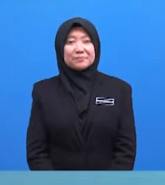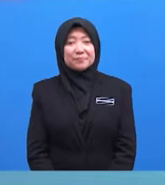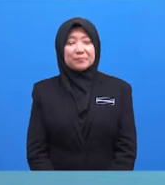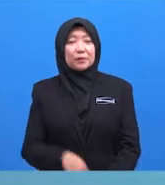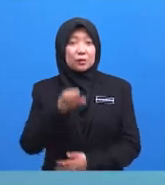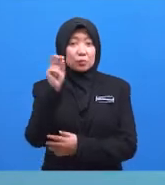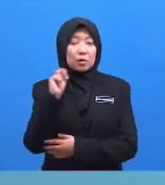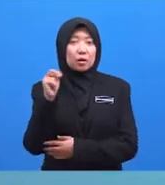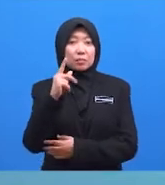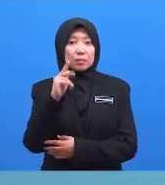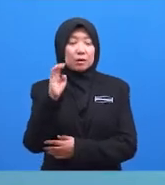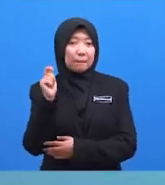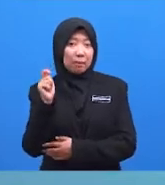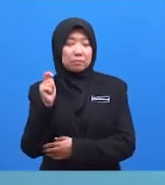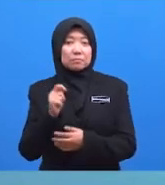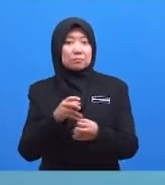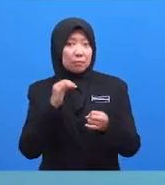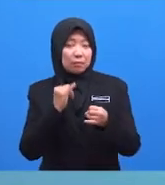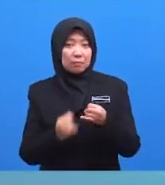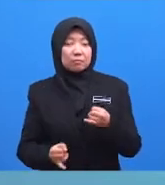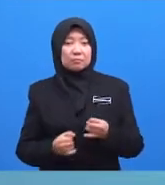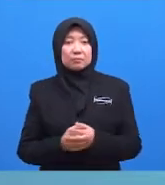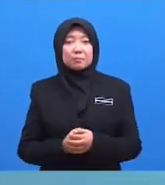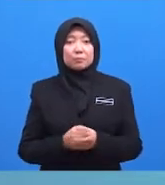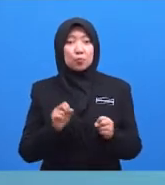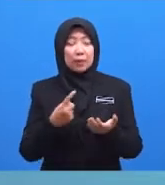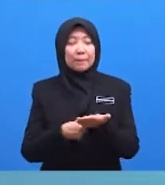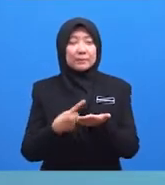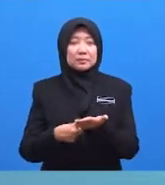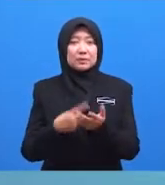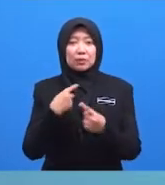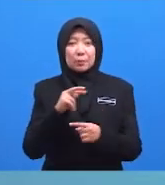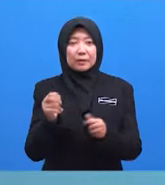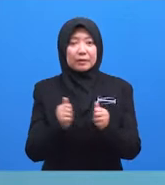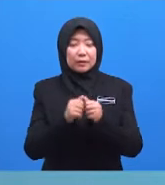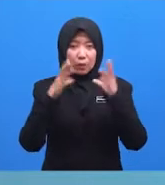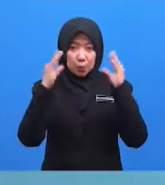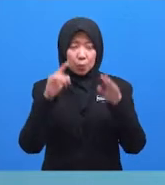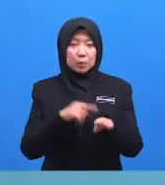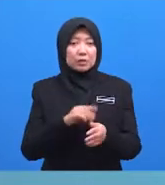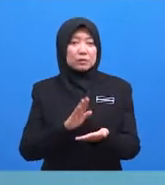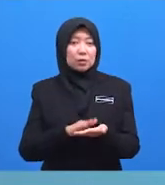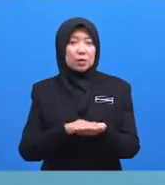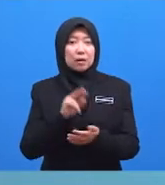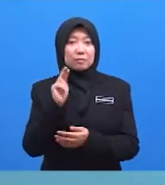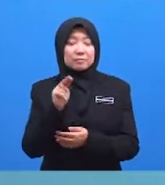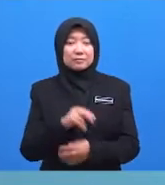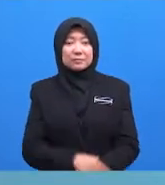yang terakhir. Soalan ini, murid-murid boleh bincangkan jawapan bersama guru di sekolah